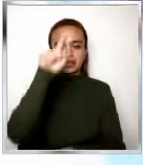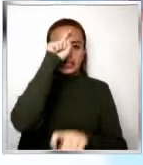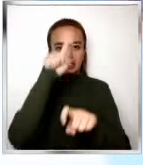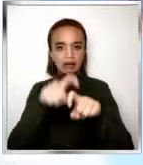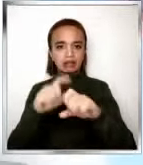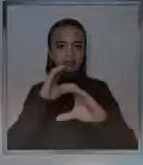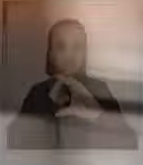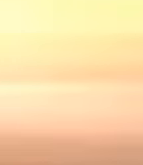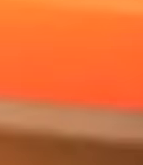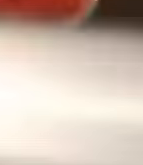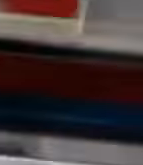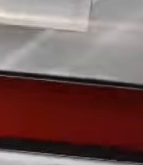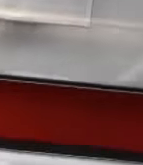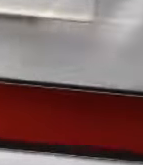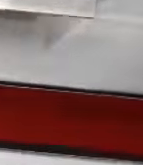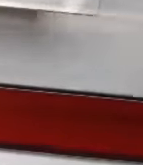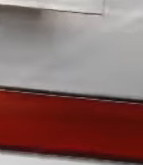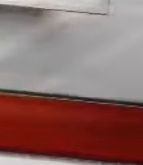Soriano, exclusive.